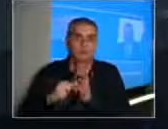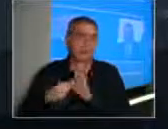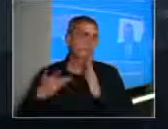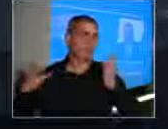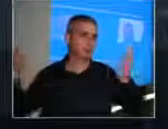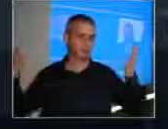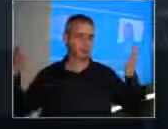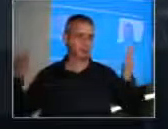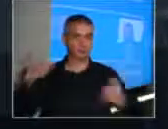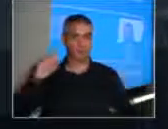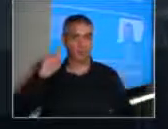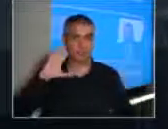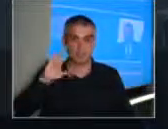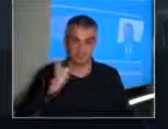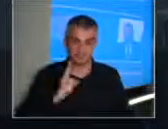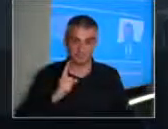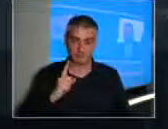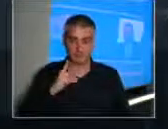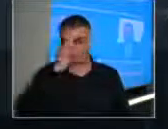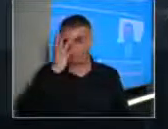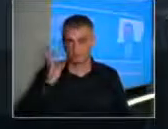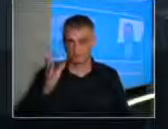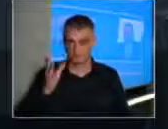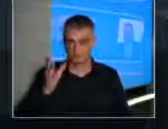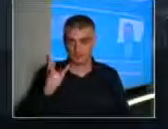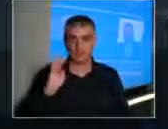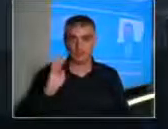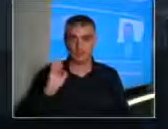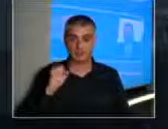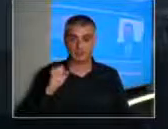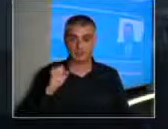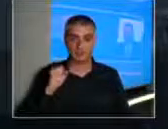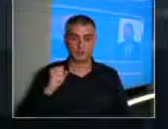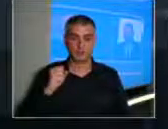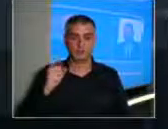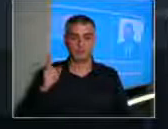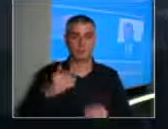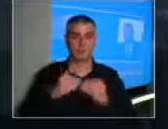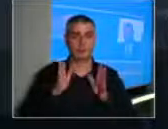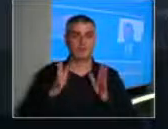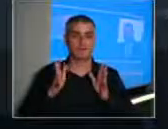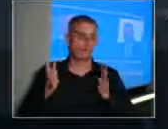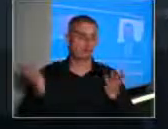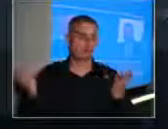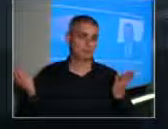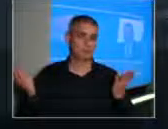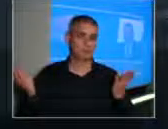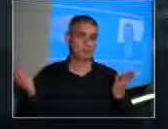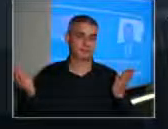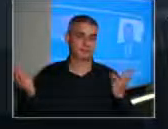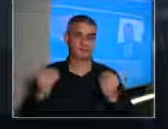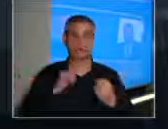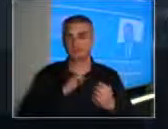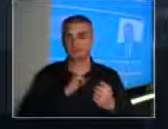אלא אם כן, מזל, אלא אם כן, נפתח פה איזה ערוץ